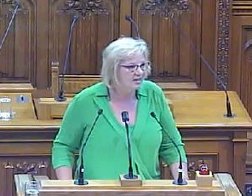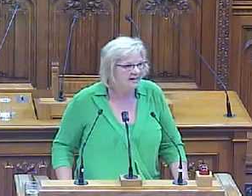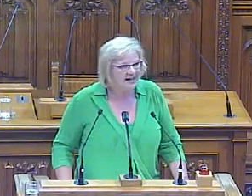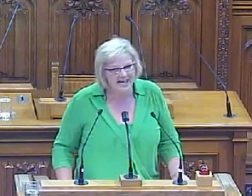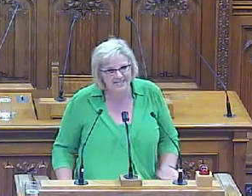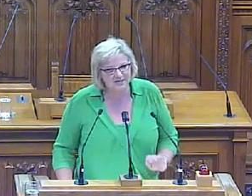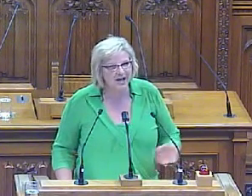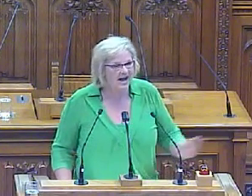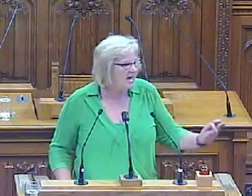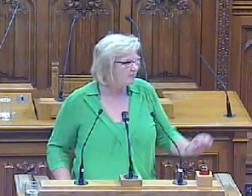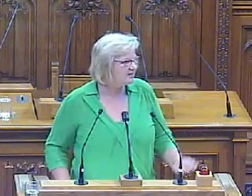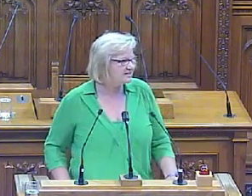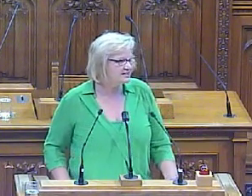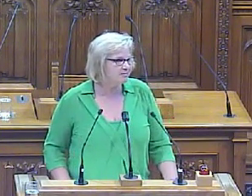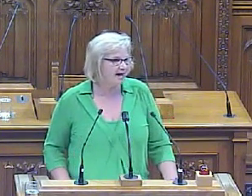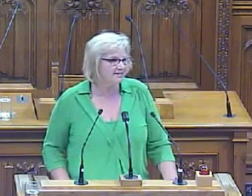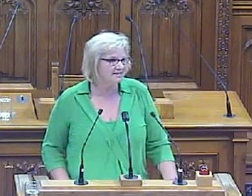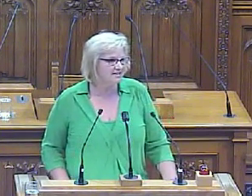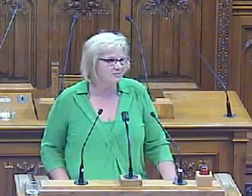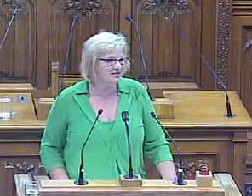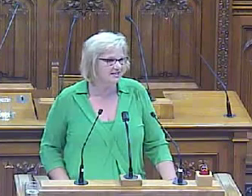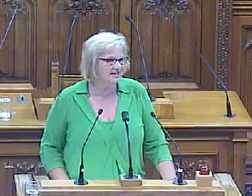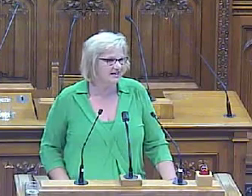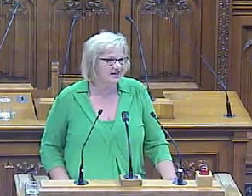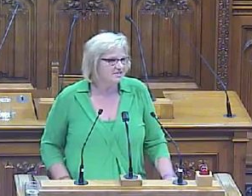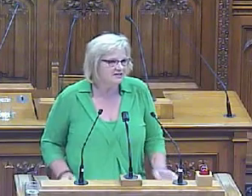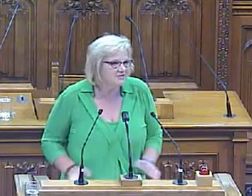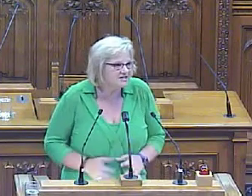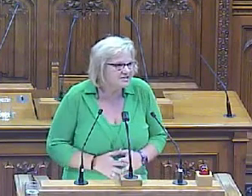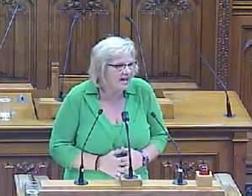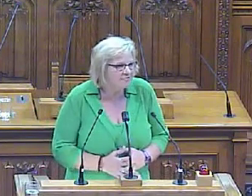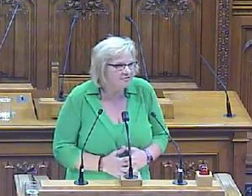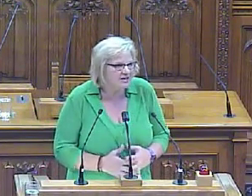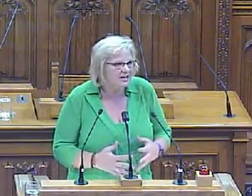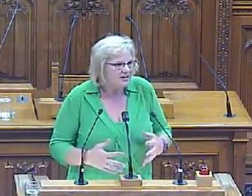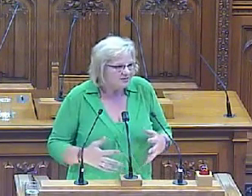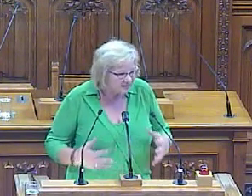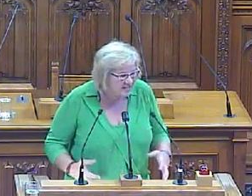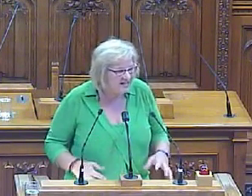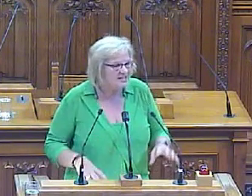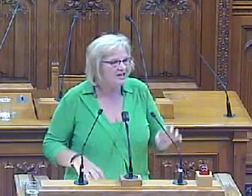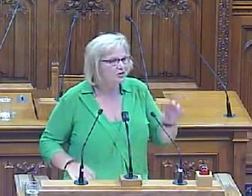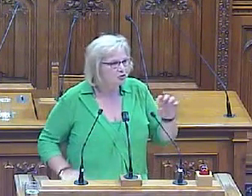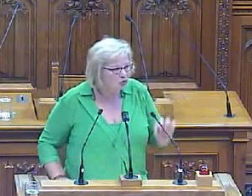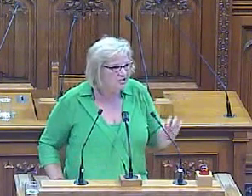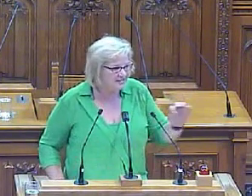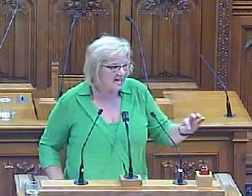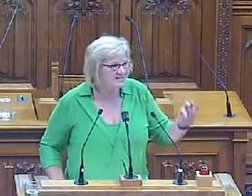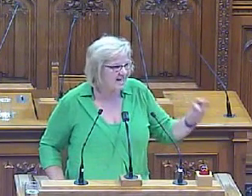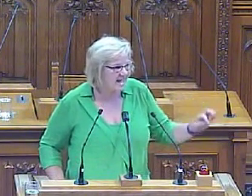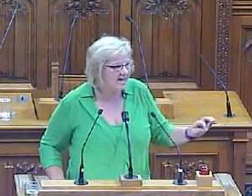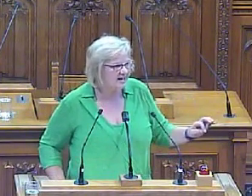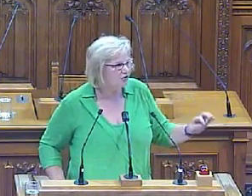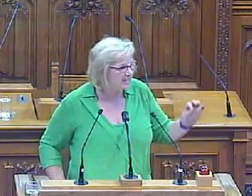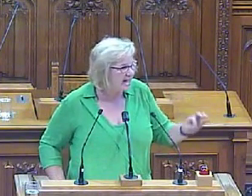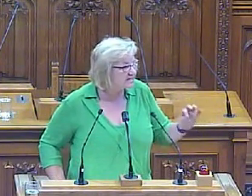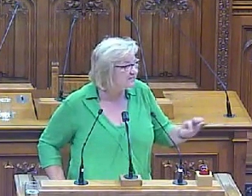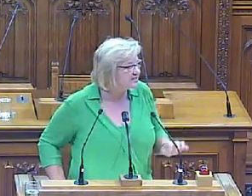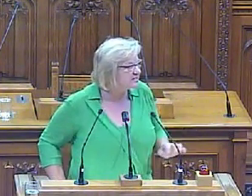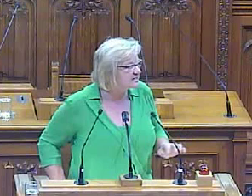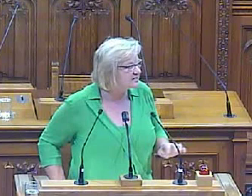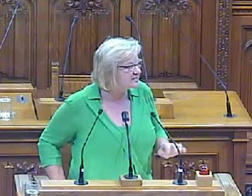unterstützen. Jedes Mal haben wir diese Debatte hier mit Ihnen. Sie wissen einfach wirklich nur das eine.